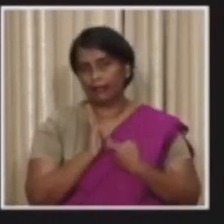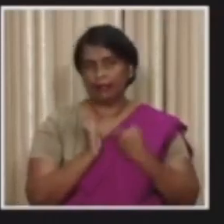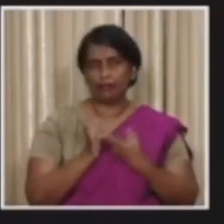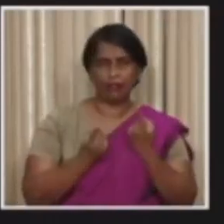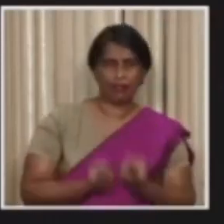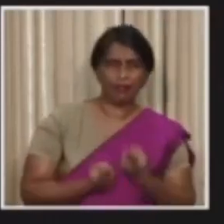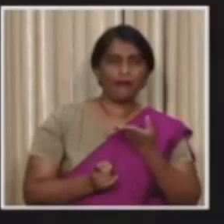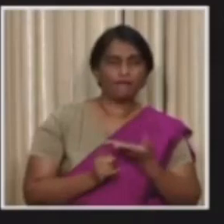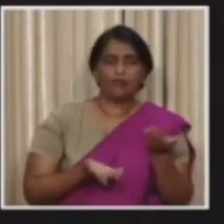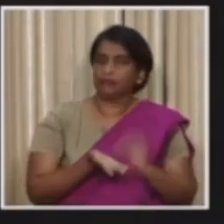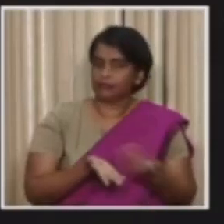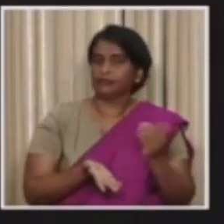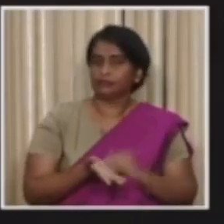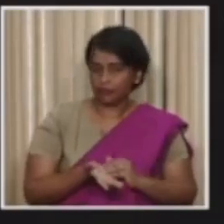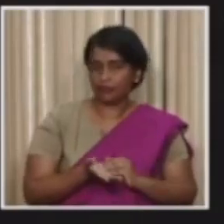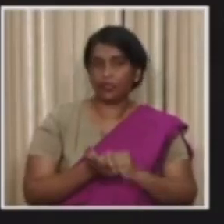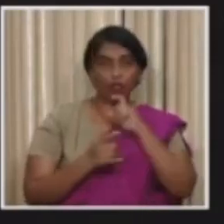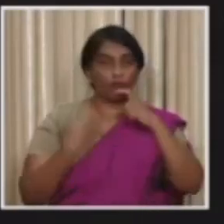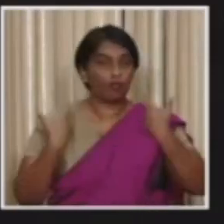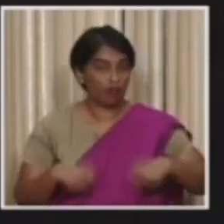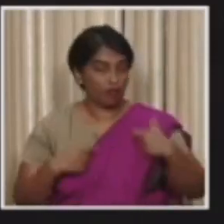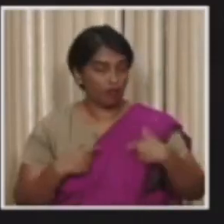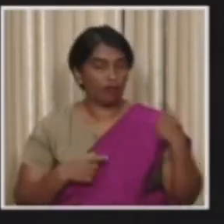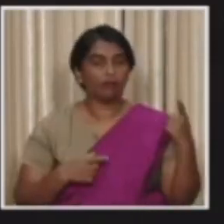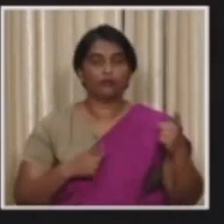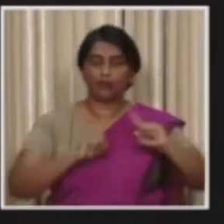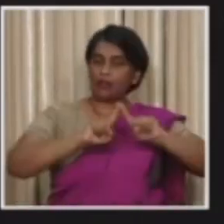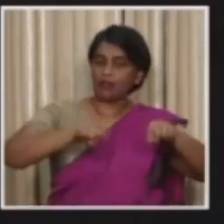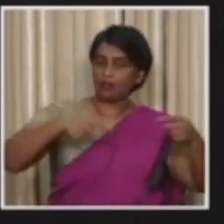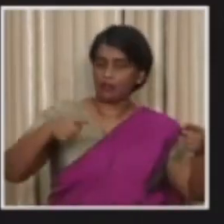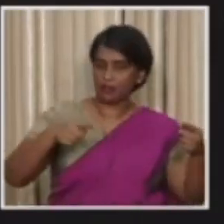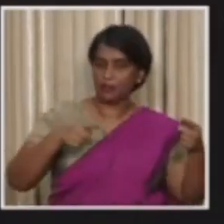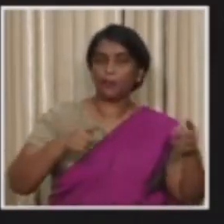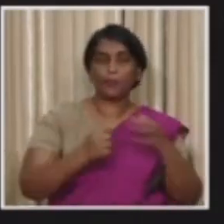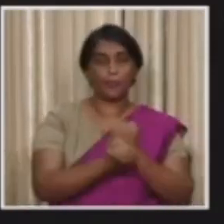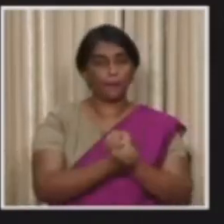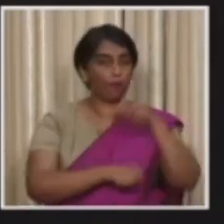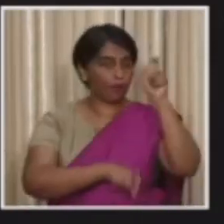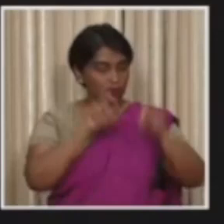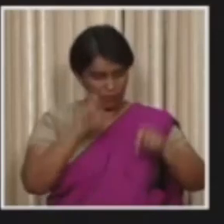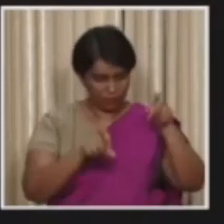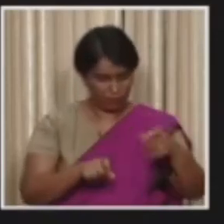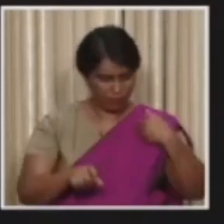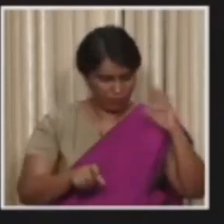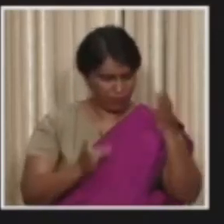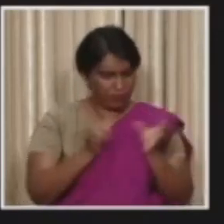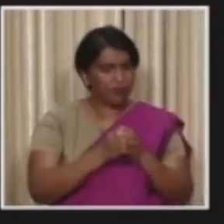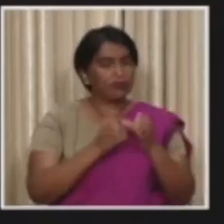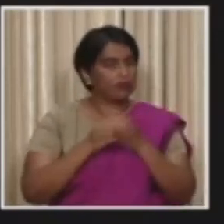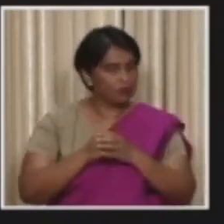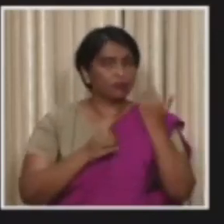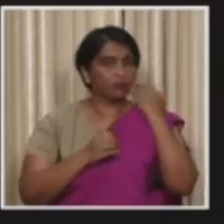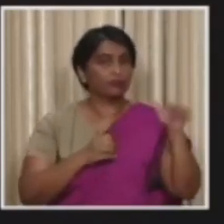එක දිගින් දිගටම නීතිඥවරුන් සහ අනෙකුත් පොලිස් නිලධාරීන් ඇතුළු විශේෂ කණ්ඩායම් හා